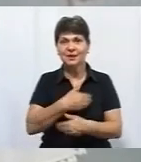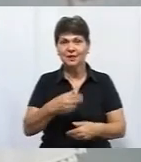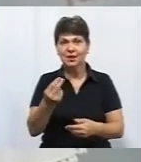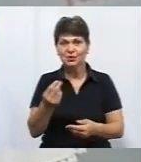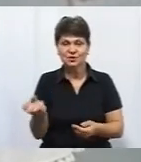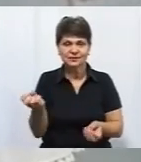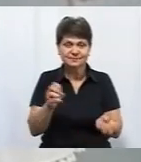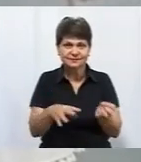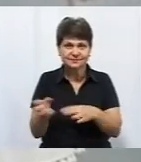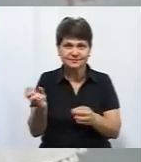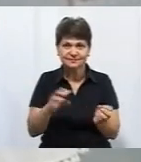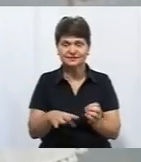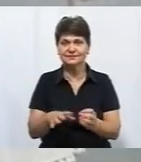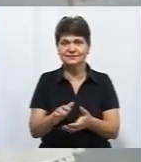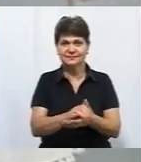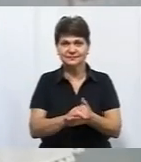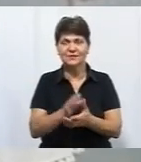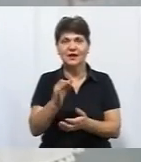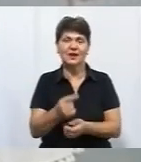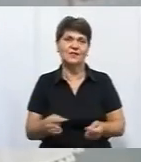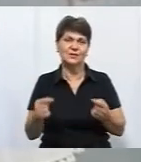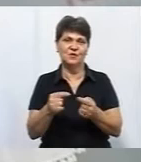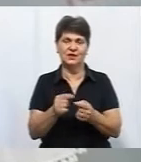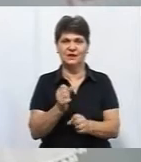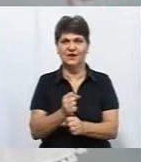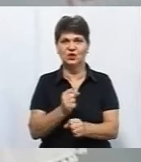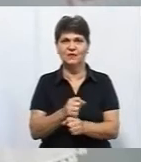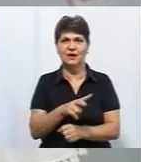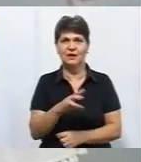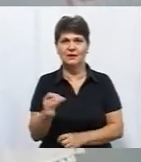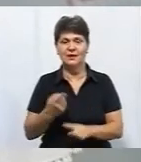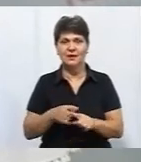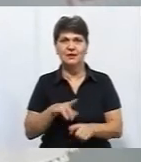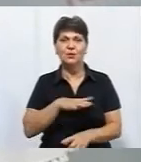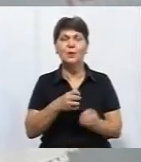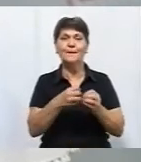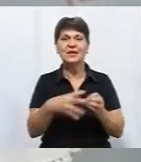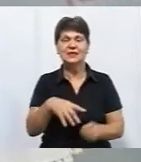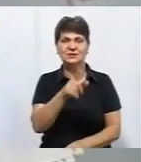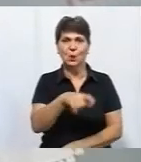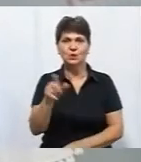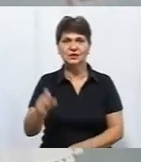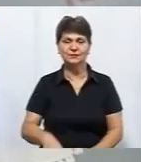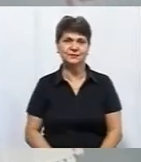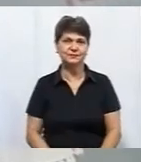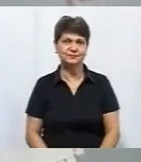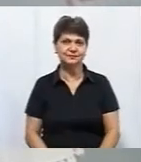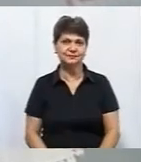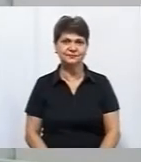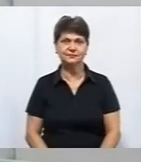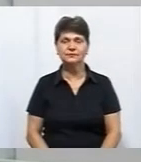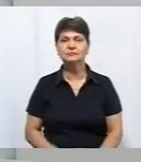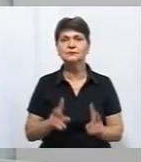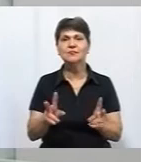коштами і вже, відповідно, виготовляли їх. Тобто це були ці 15 осіб. Як